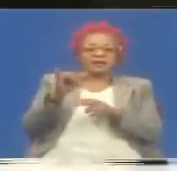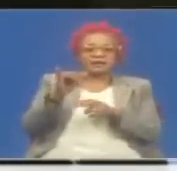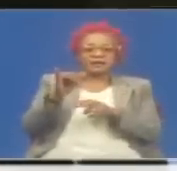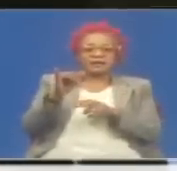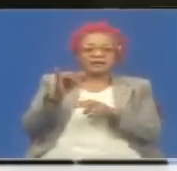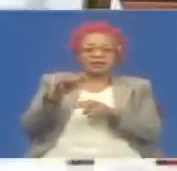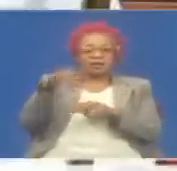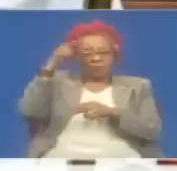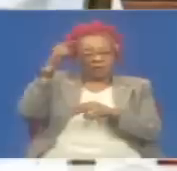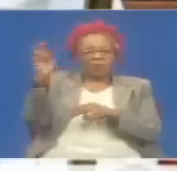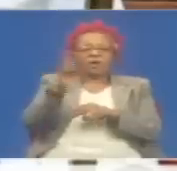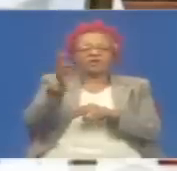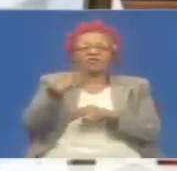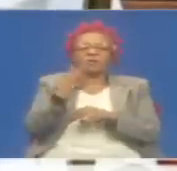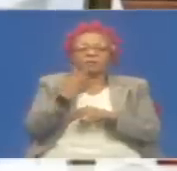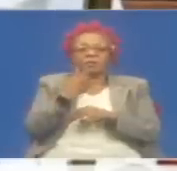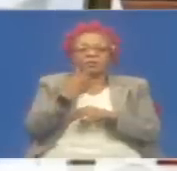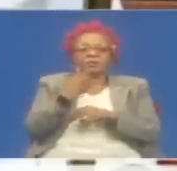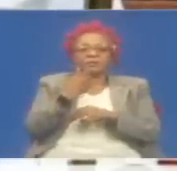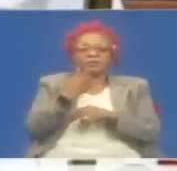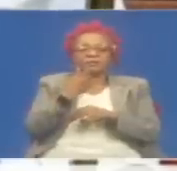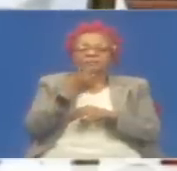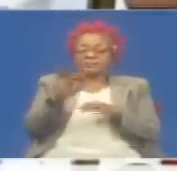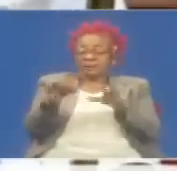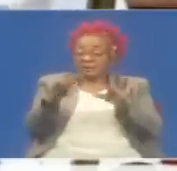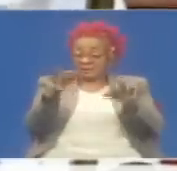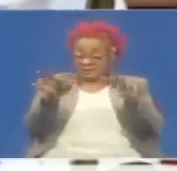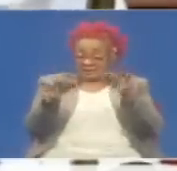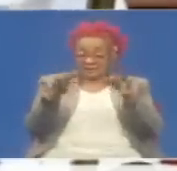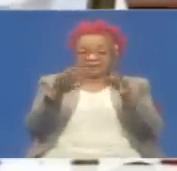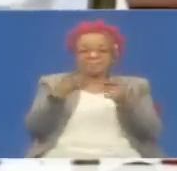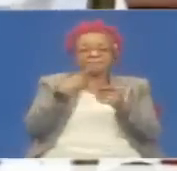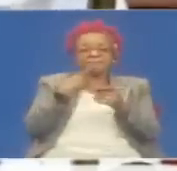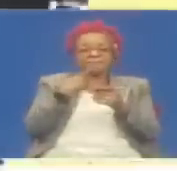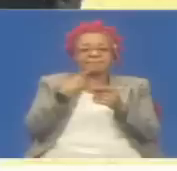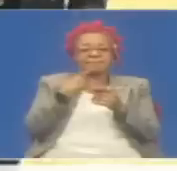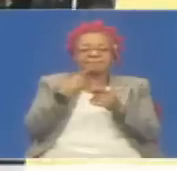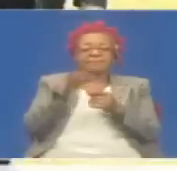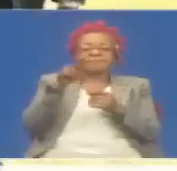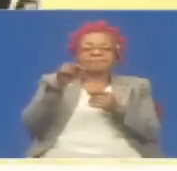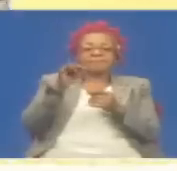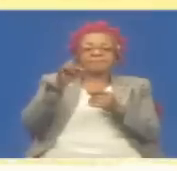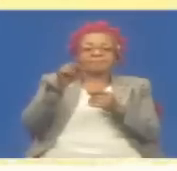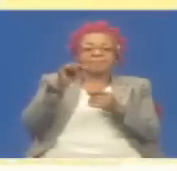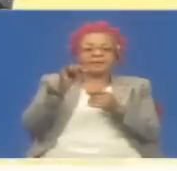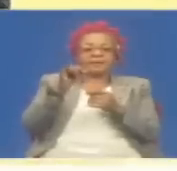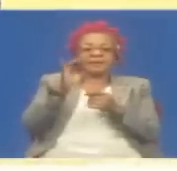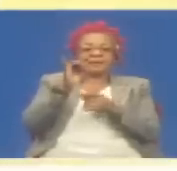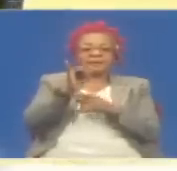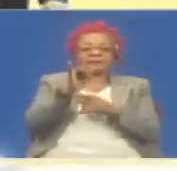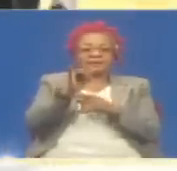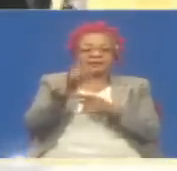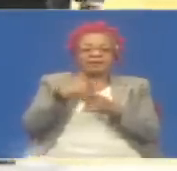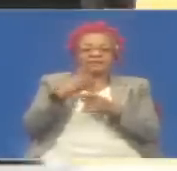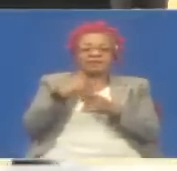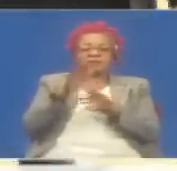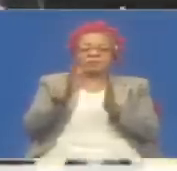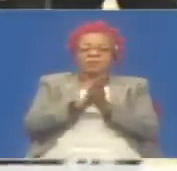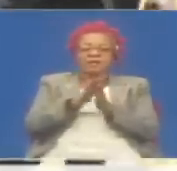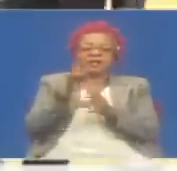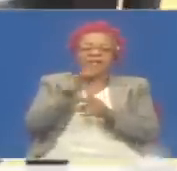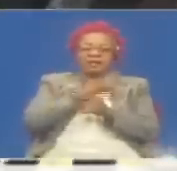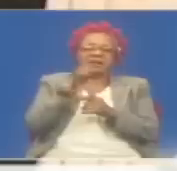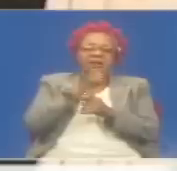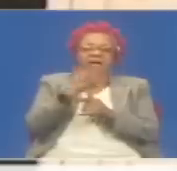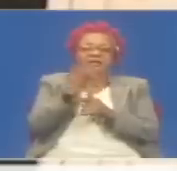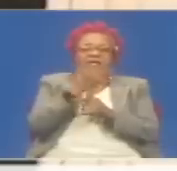nani tunatafuta? Wachanganuzi wa siasa wanashikilia kuwa kuibuka kwa Ndindi Nyoro kunachangiwa na matamshi makali ya hapa na pale